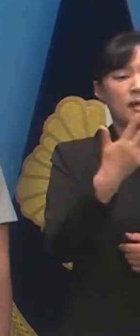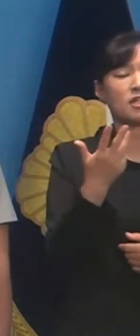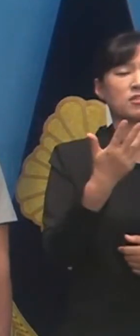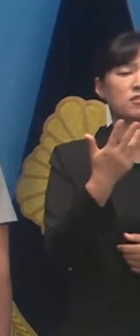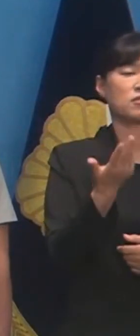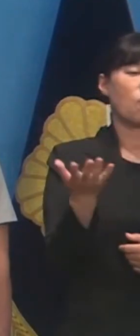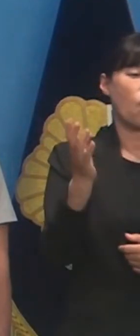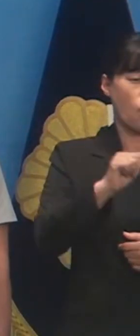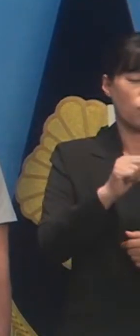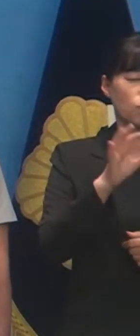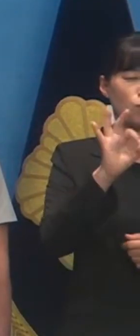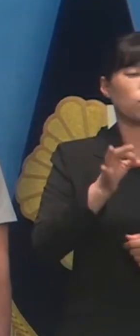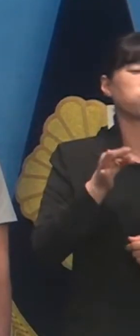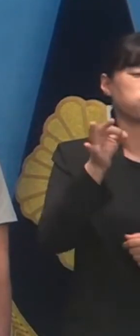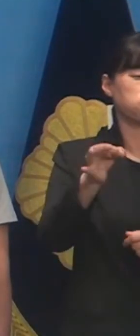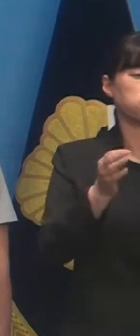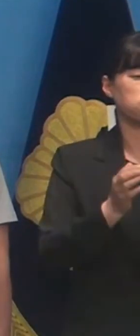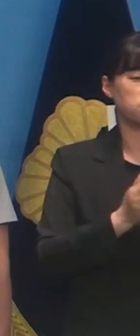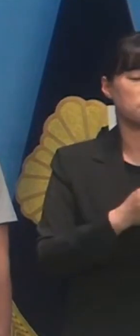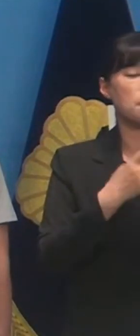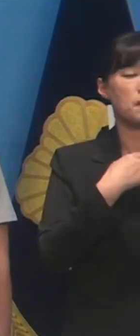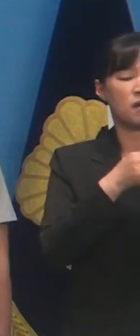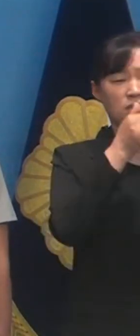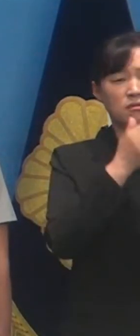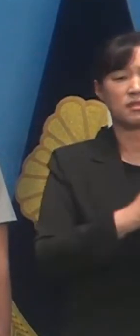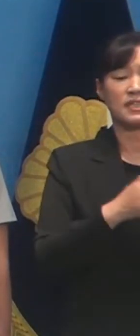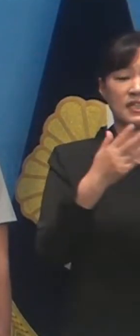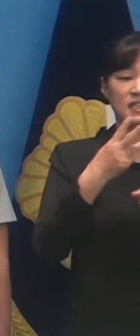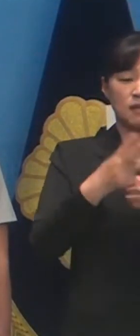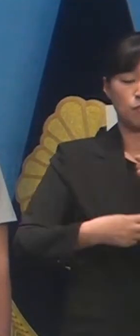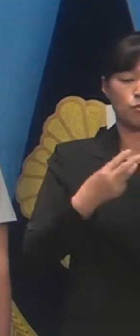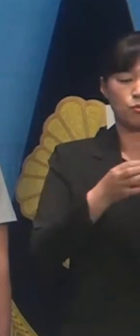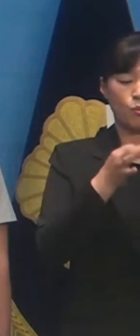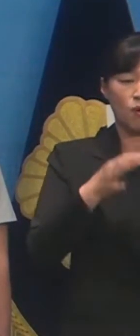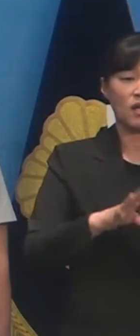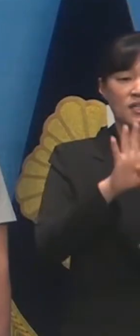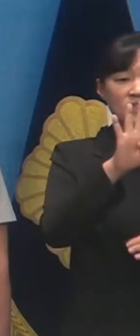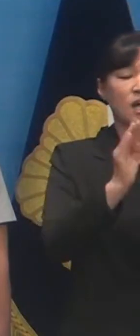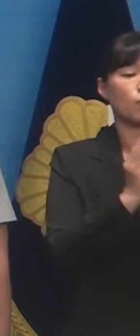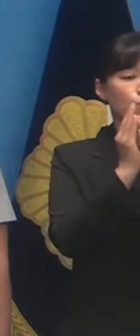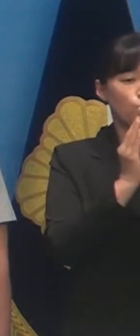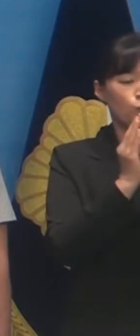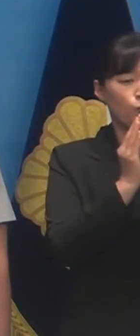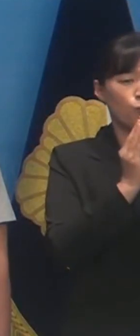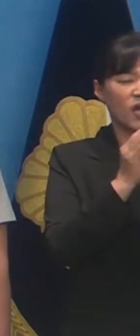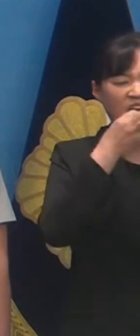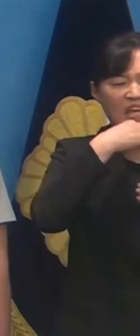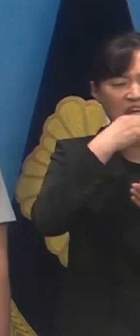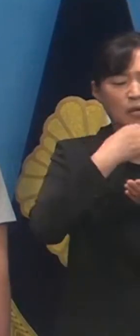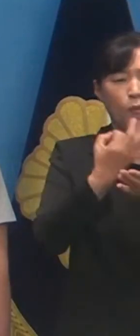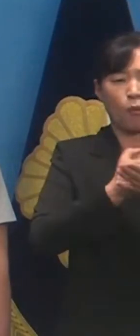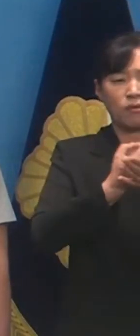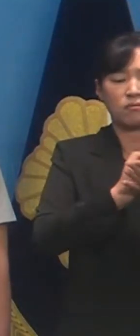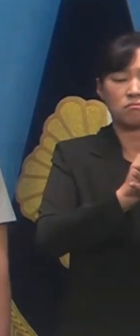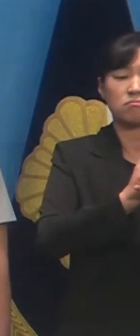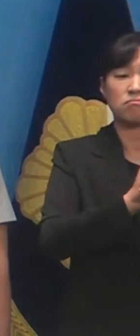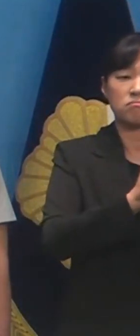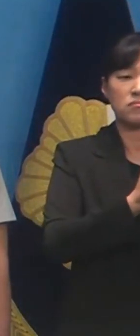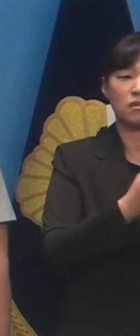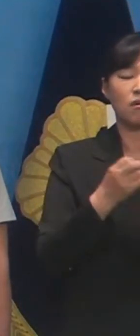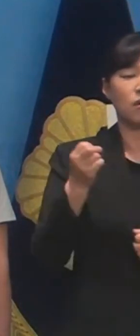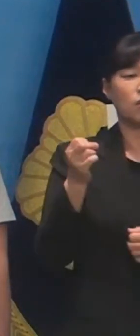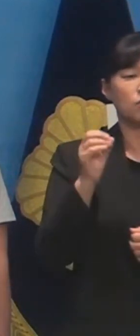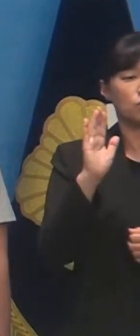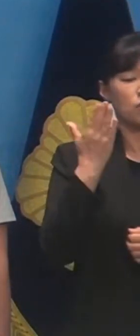투입된 회사입니다. 더구나 한국GM이 지난 3년간 4조 원 가까운 누적 이익을 거뒀다는 점에서 최근